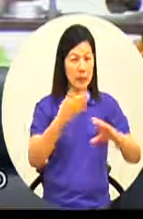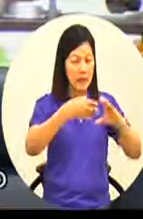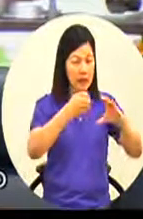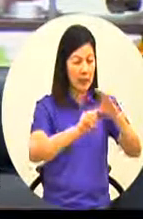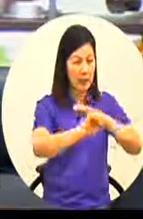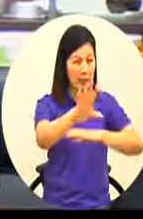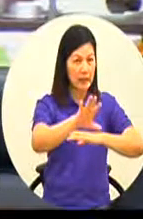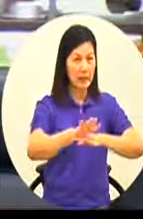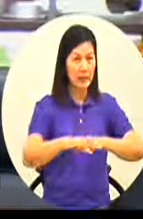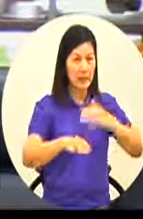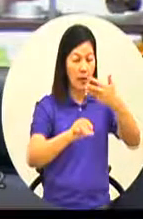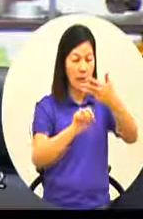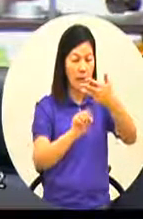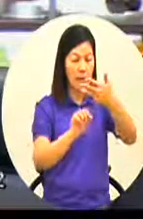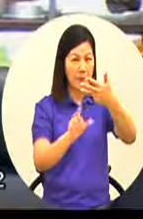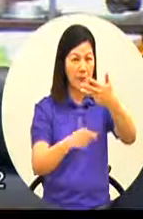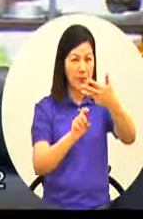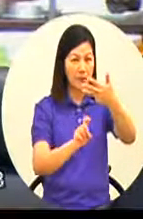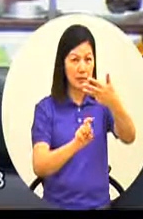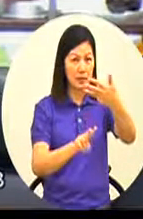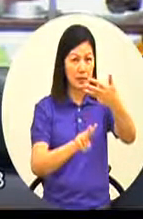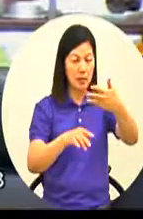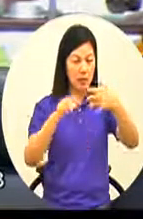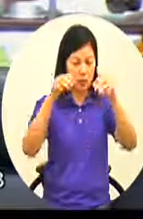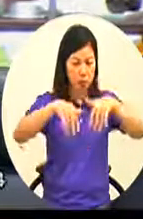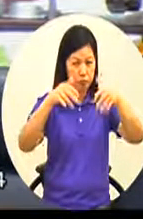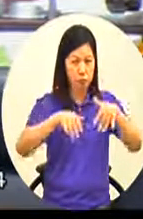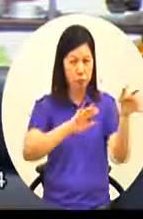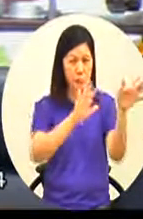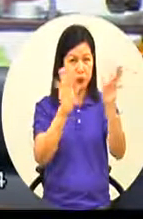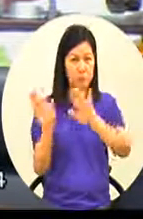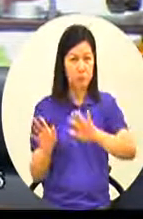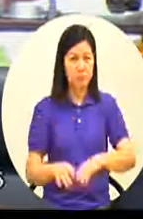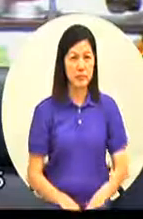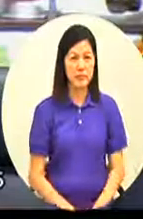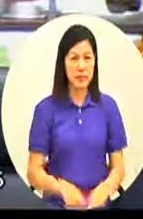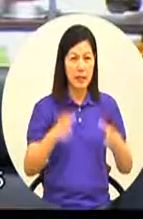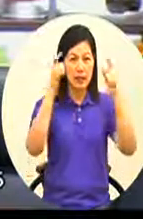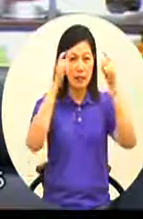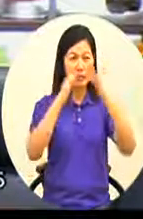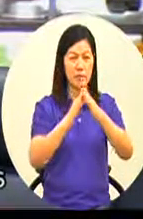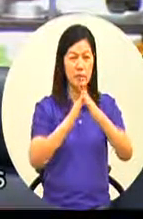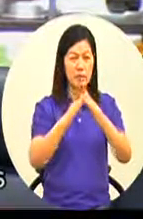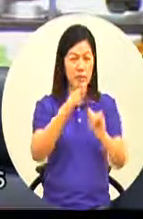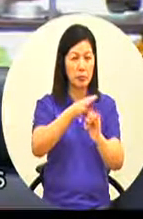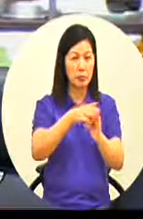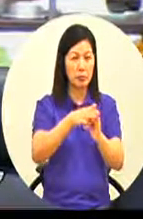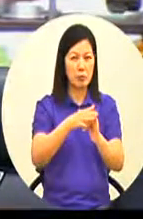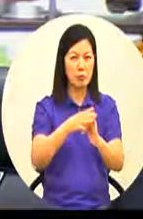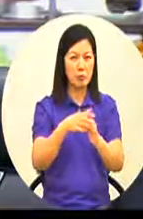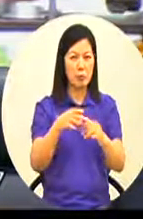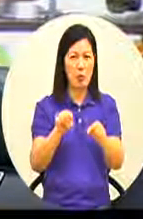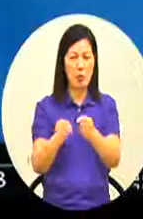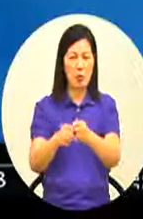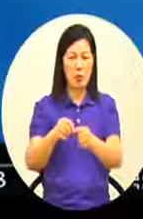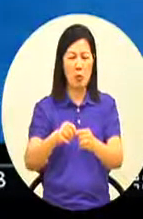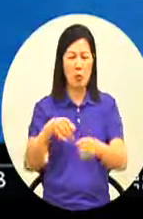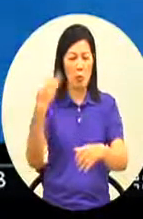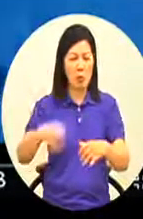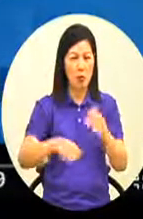8月12号的那个豪雨的状况？我们稍微看一下就好。 高雄市殡仪馆也遭殃了，水淹了